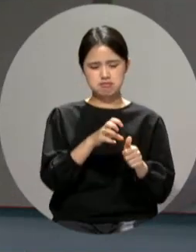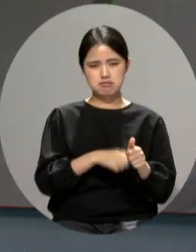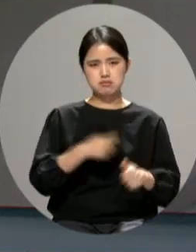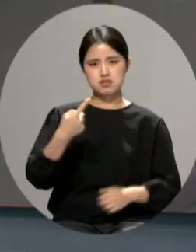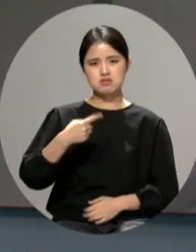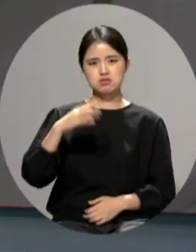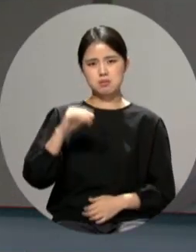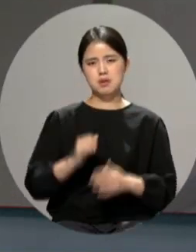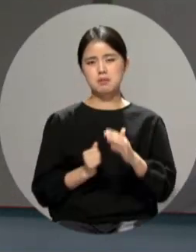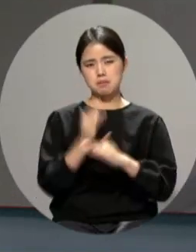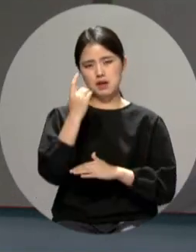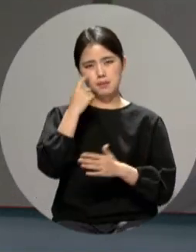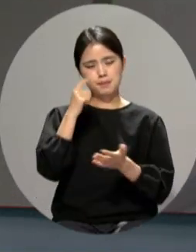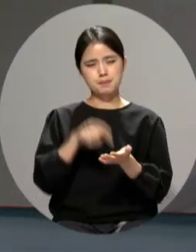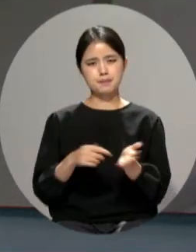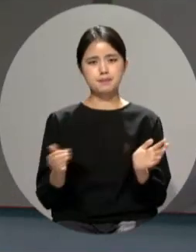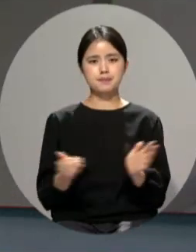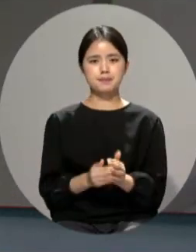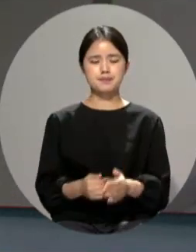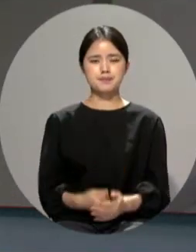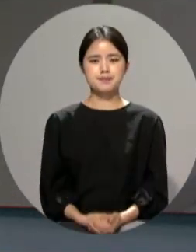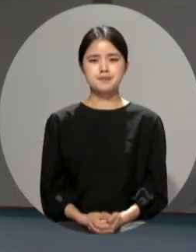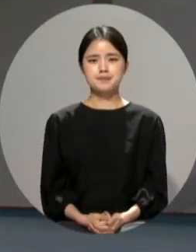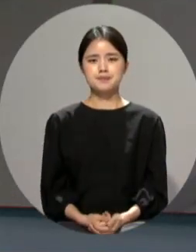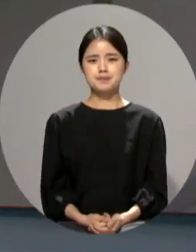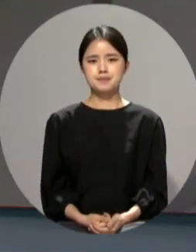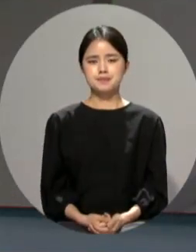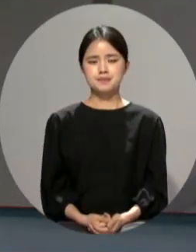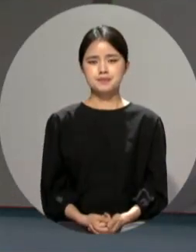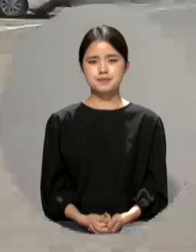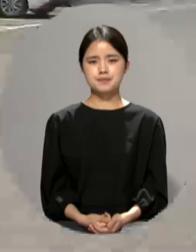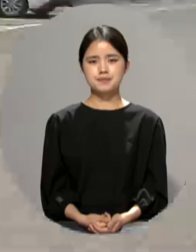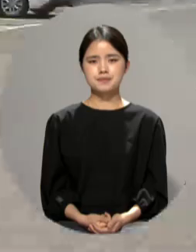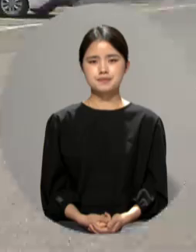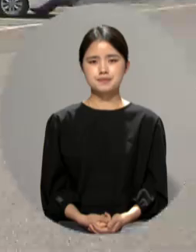넘는 것으로 드러났습니다. 전재훈 기자입니다.